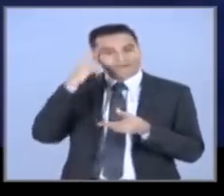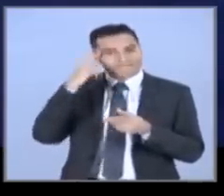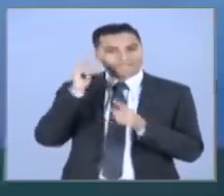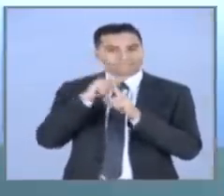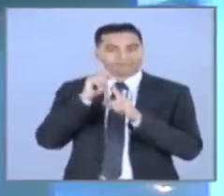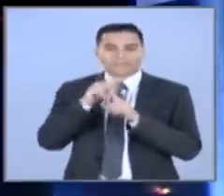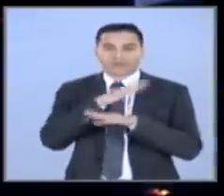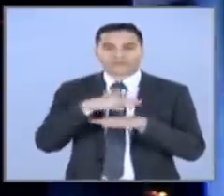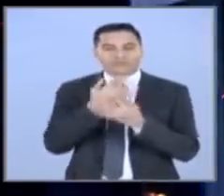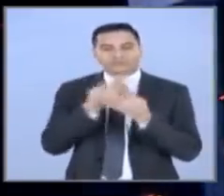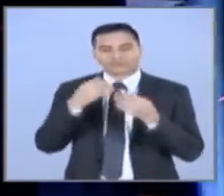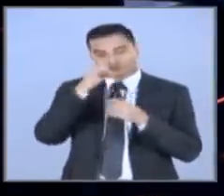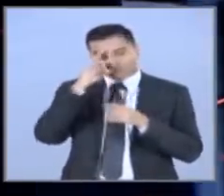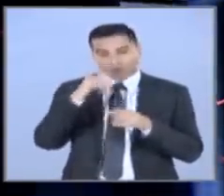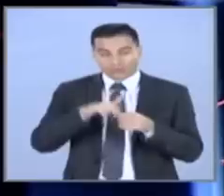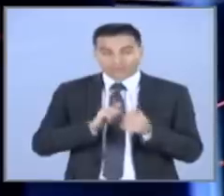لمراحل متقدمة.